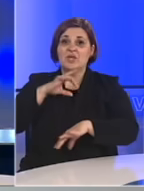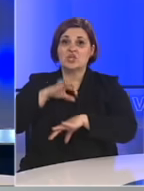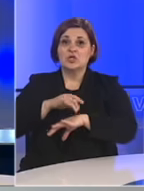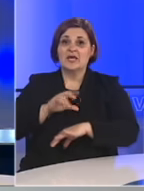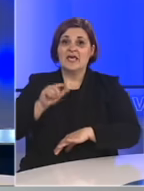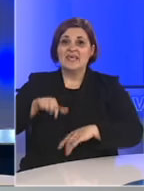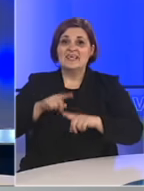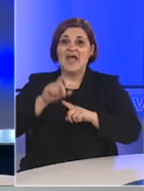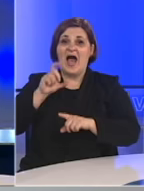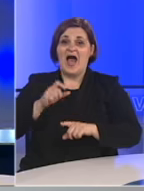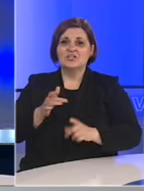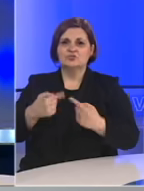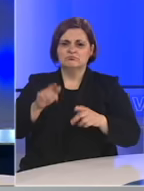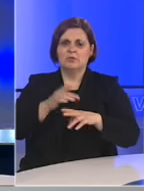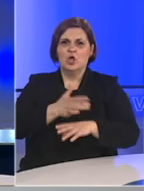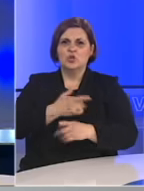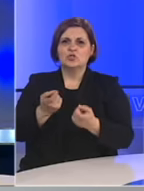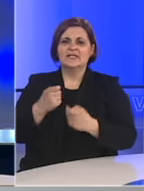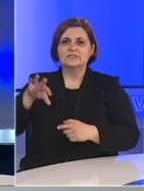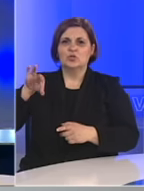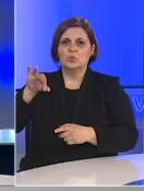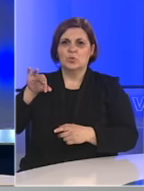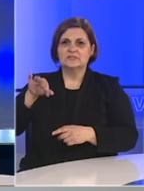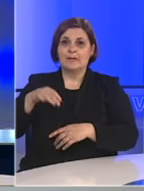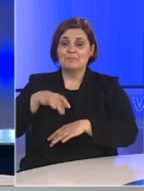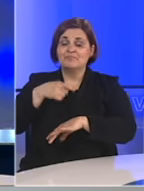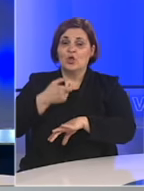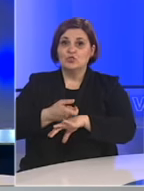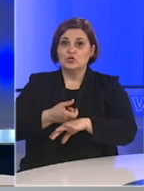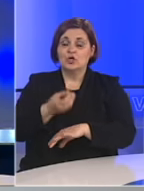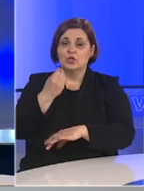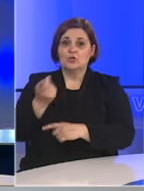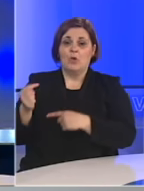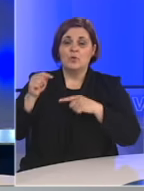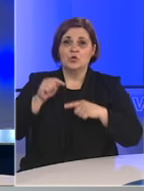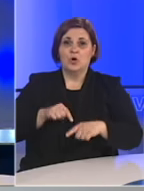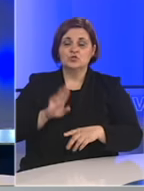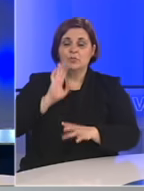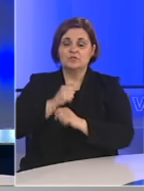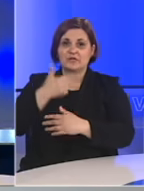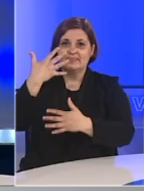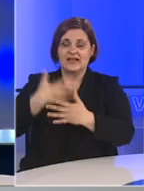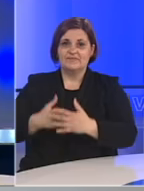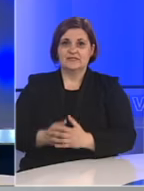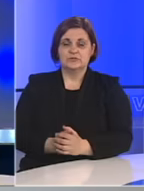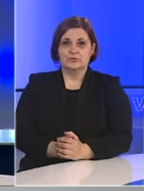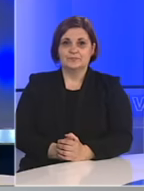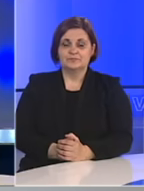dr. Elmir Jahić, kardiolog iz Tuzle. Doktore, dobrodošli u program BHT1.